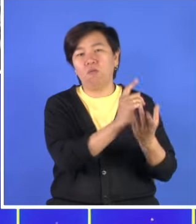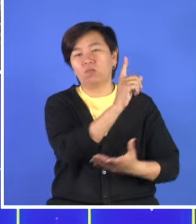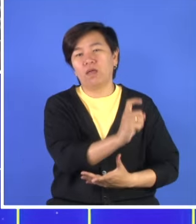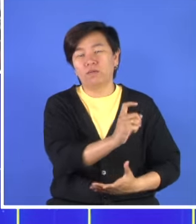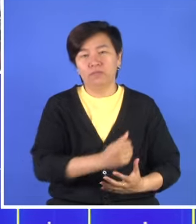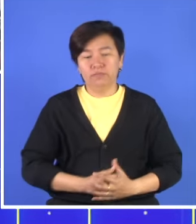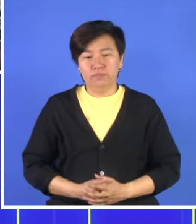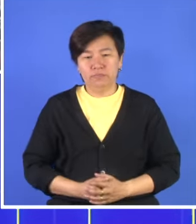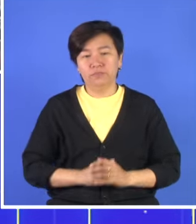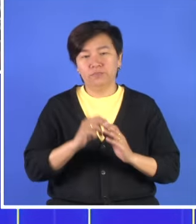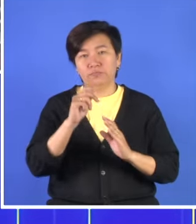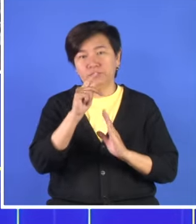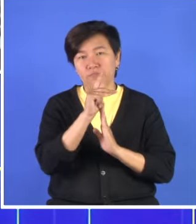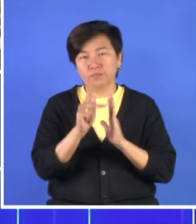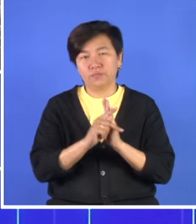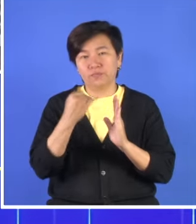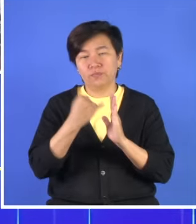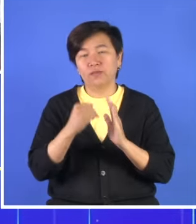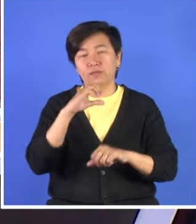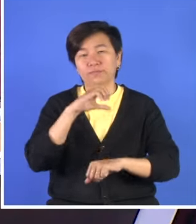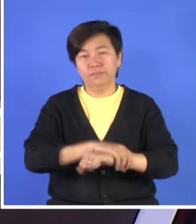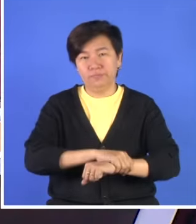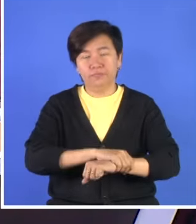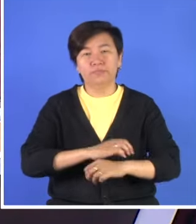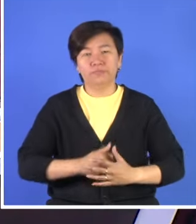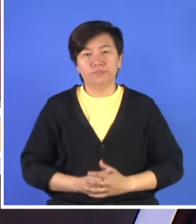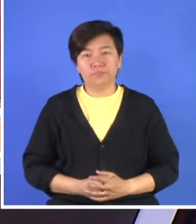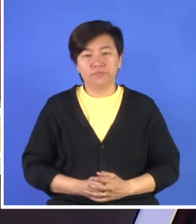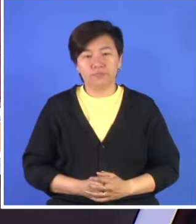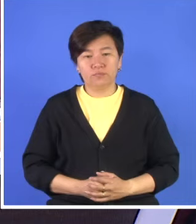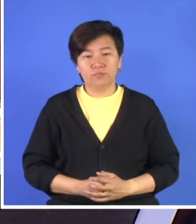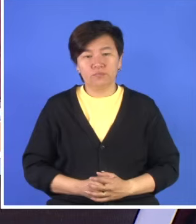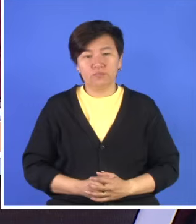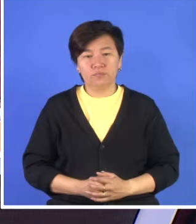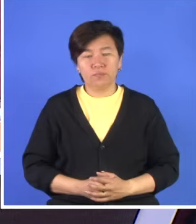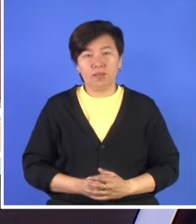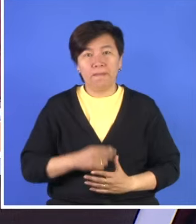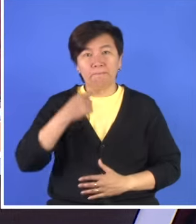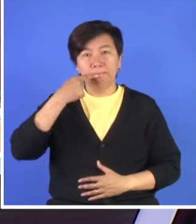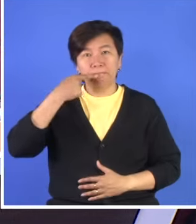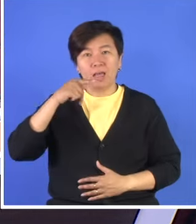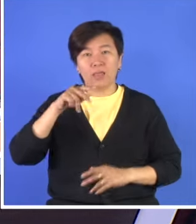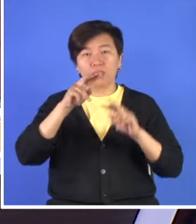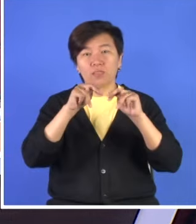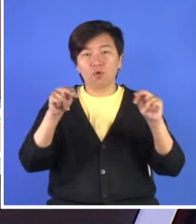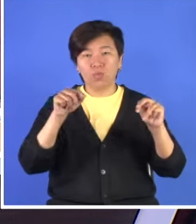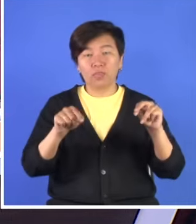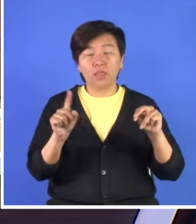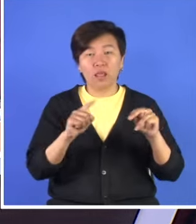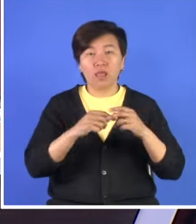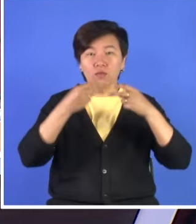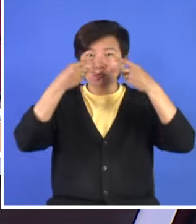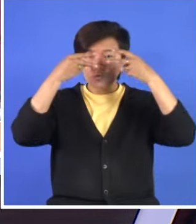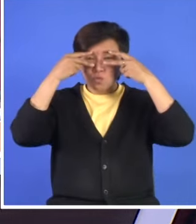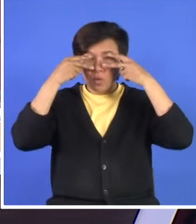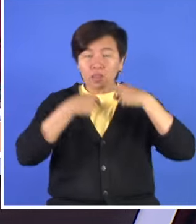ายก็ตกเป็นผู้ต้องหากันต่อไปครับ ค่ะขยับไปที่อำเภอปากเกร็ดจังหวัดนนทบุรีหน่อยค่ะเป็นเหตุการณ์ที่โจรใจเย็